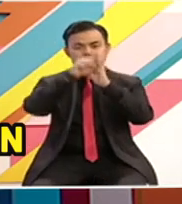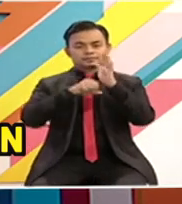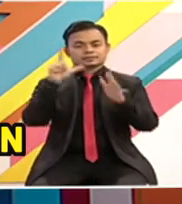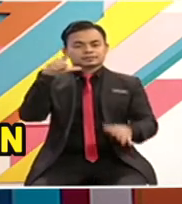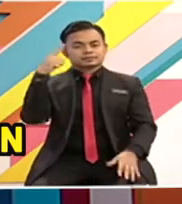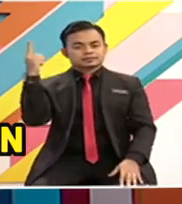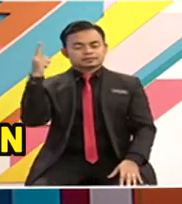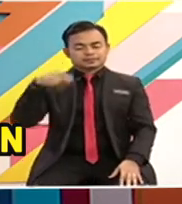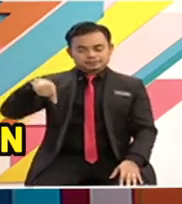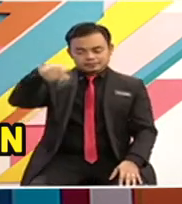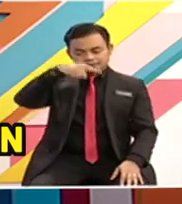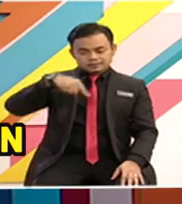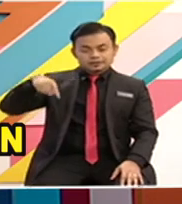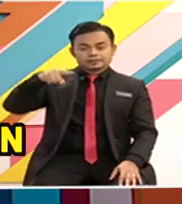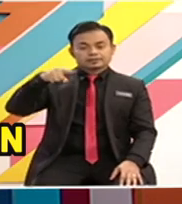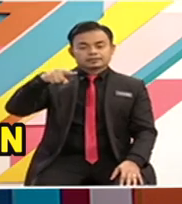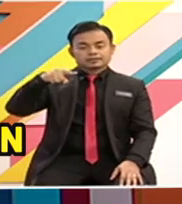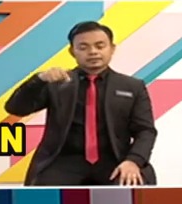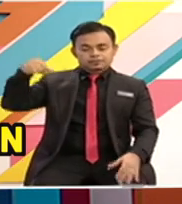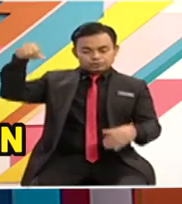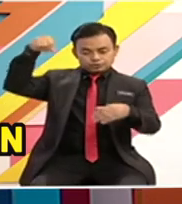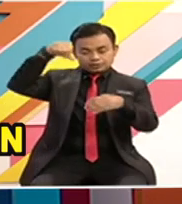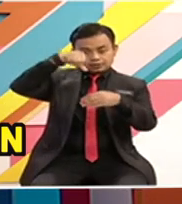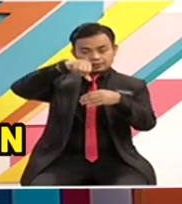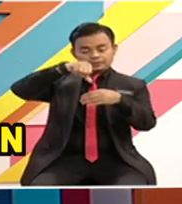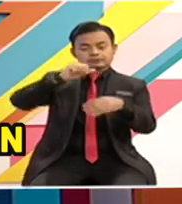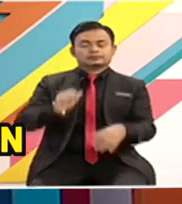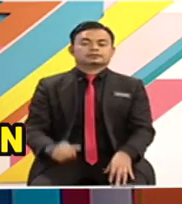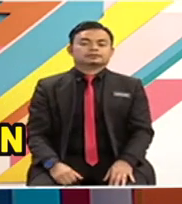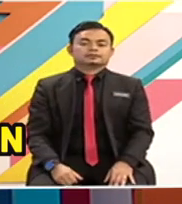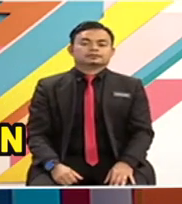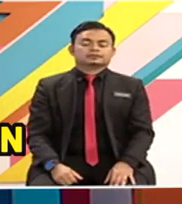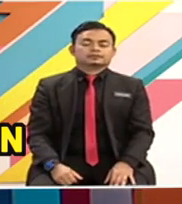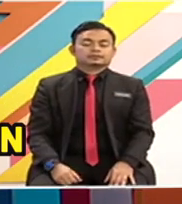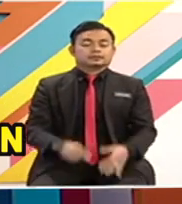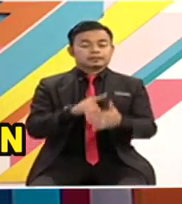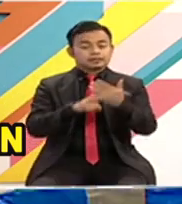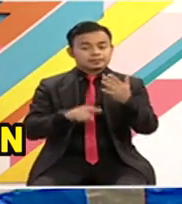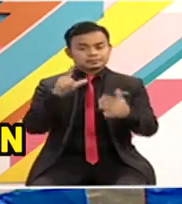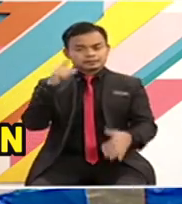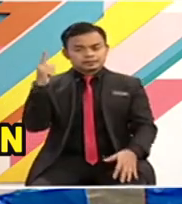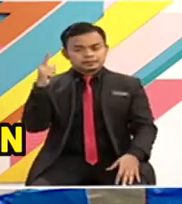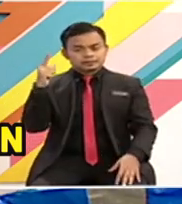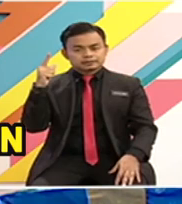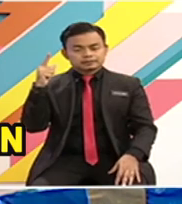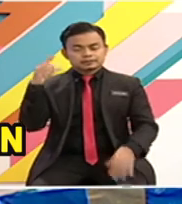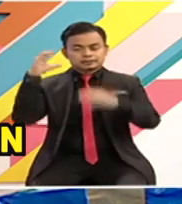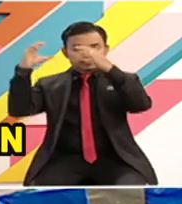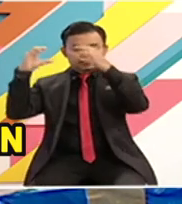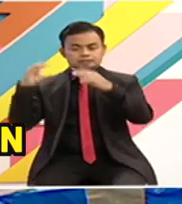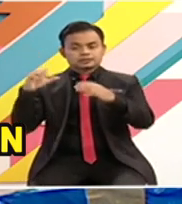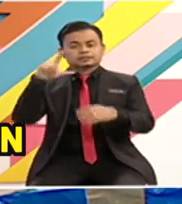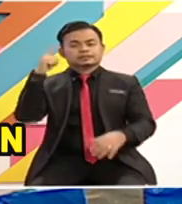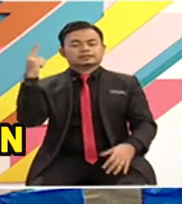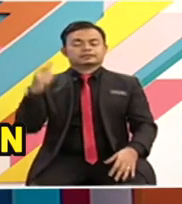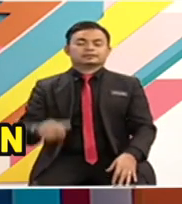Ah ah percaya kondisiku octavius sebuah juga hanya curahan Apakah teknik lain yang kita beli bonekanya boleh